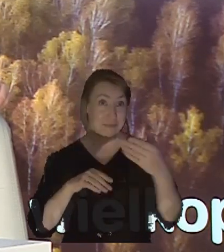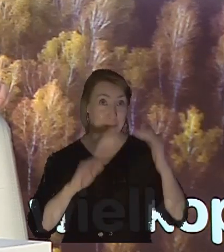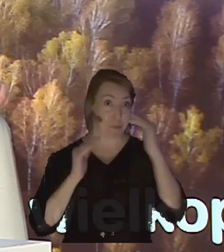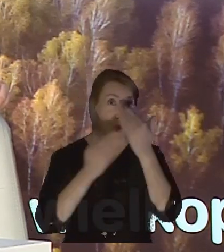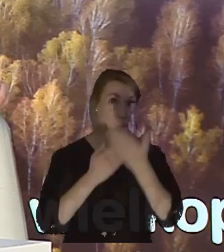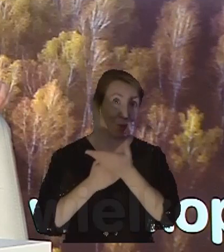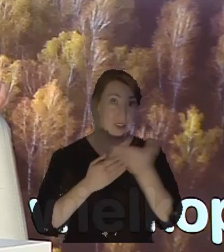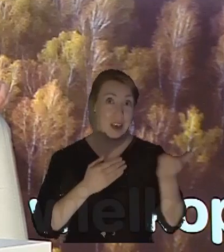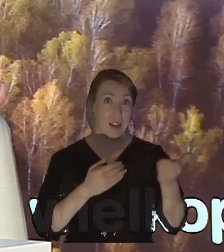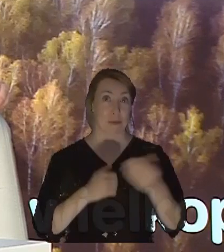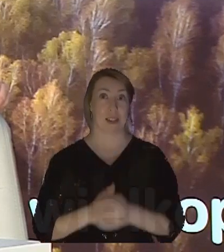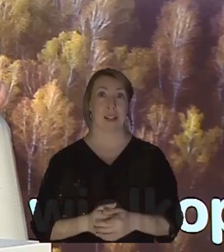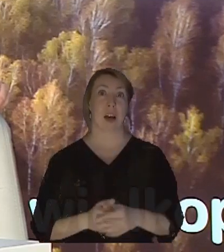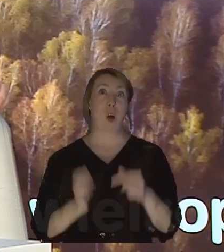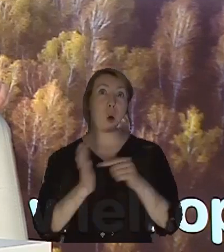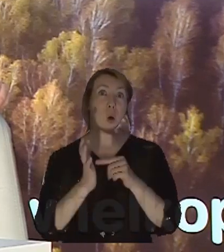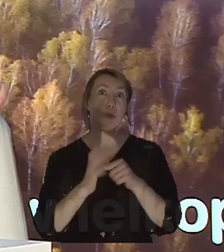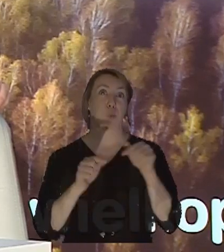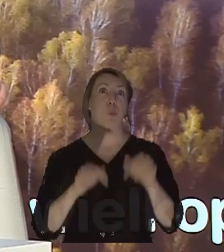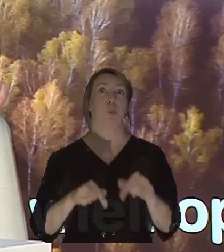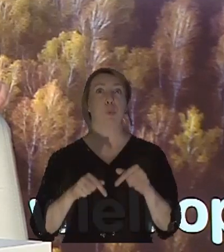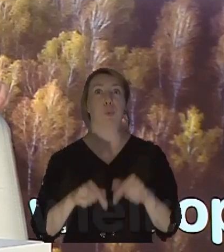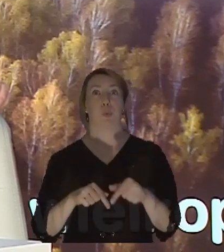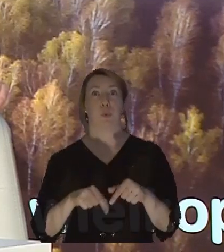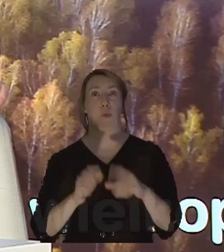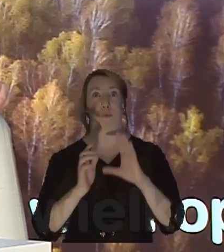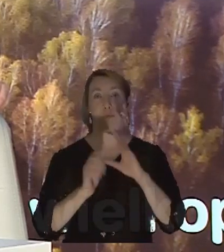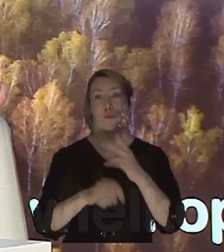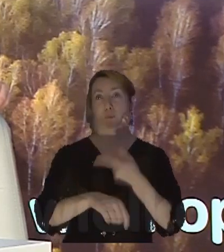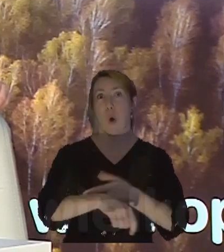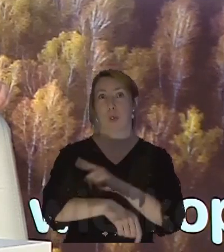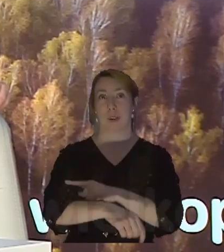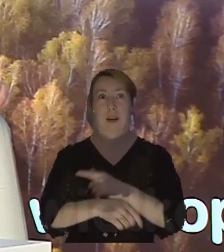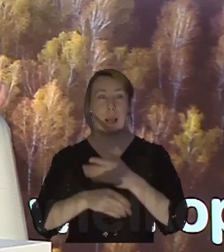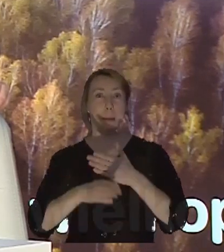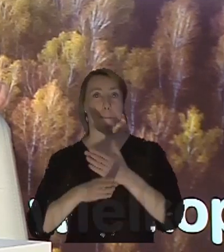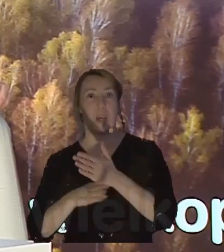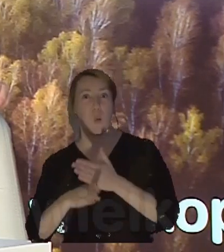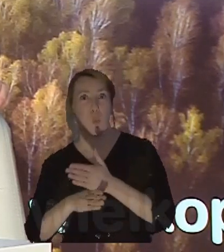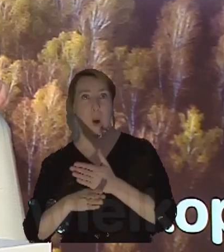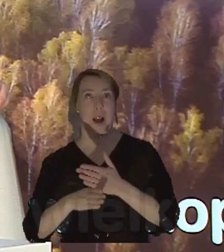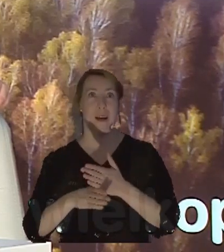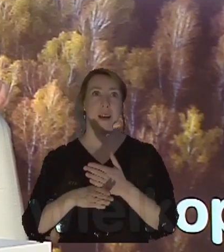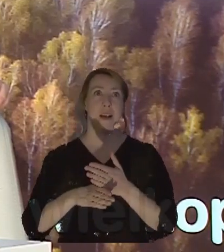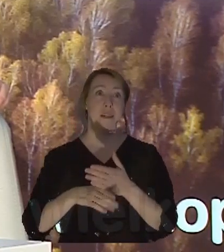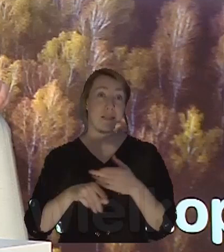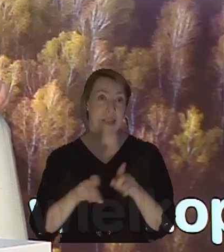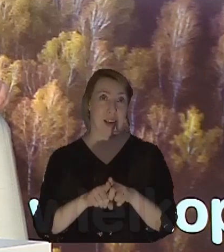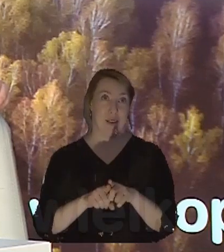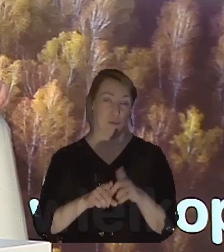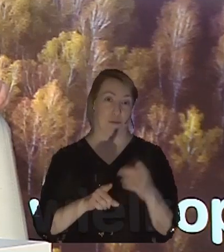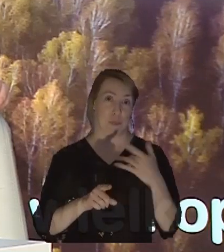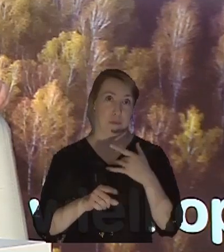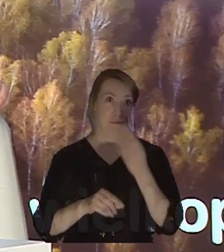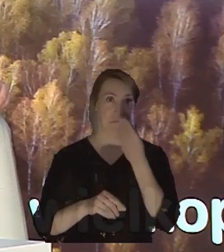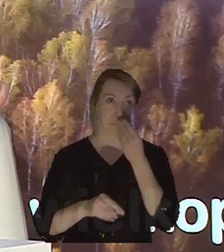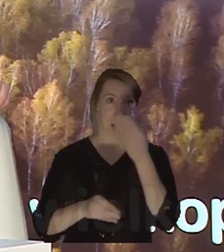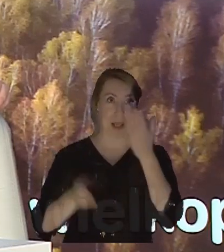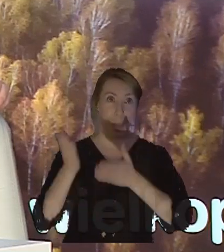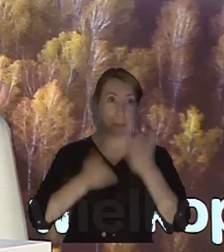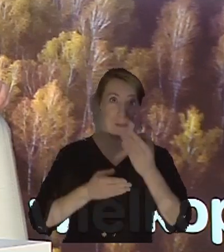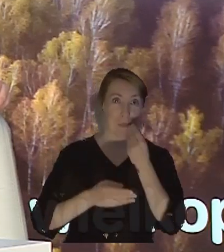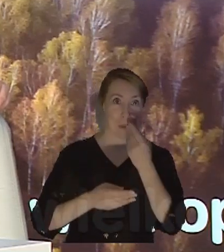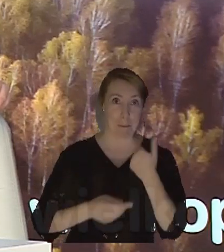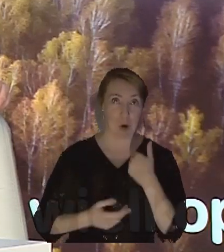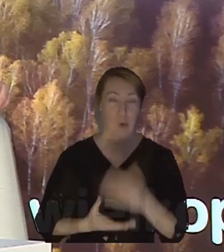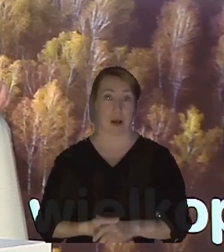Oni tutaj także są i w Poznaniu, i w Pile, jak Państwo widzicie, także był zajadany kebab. A